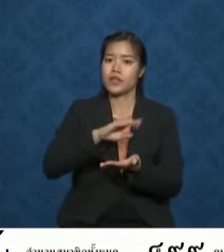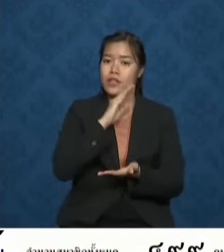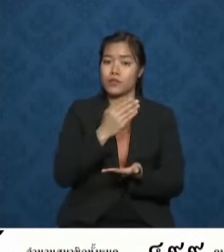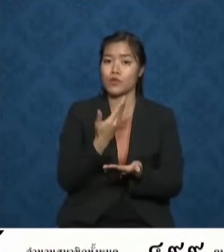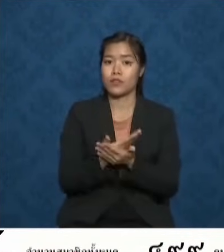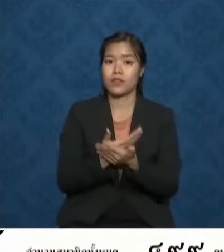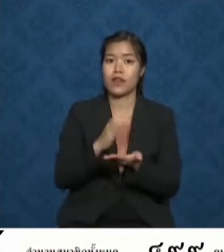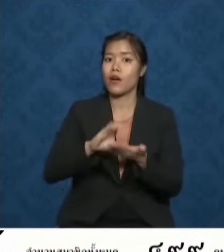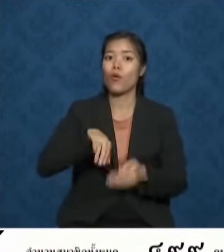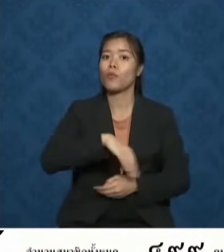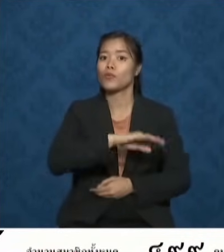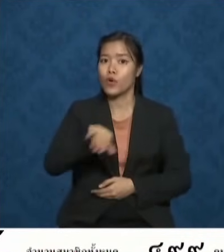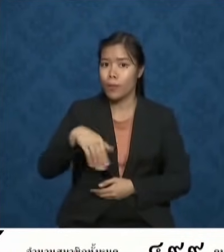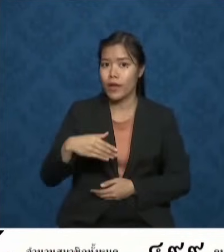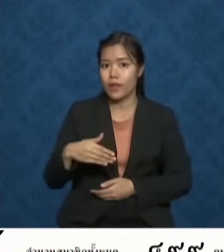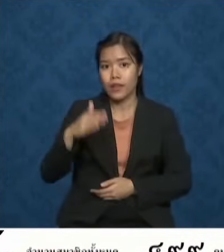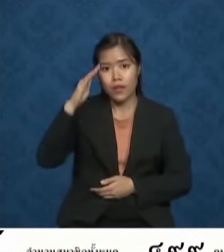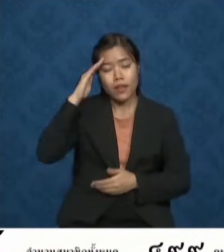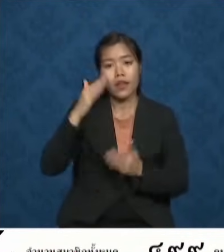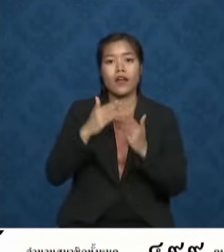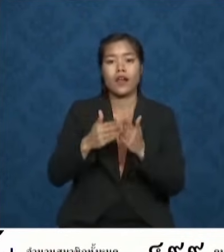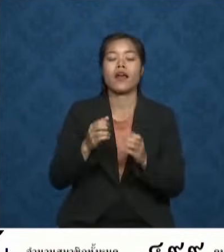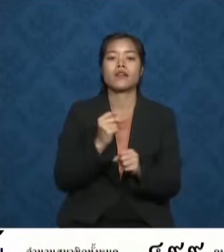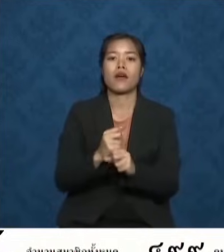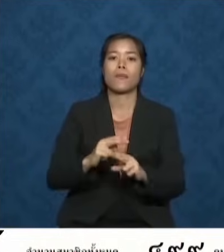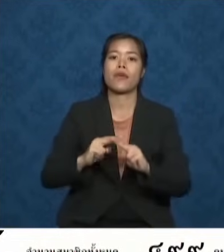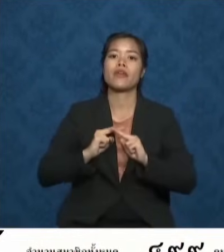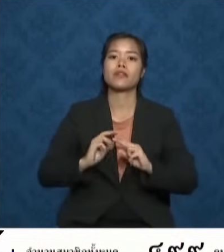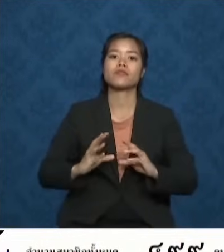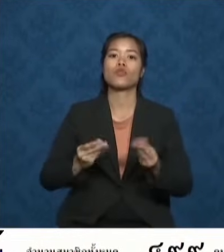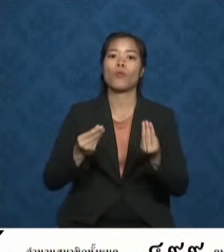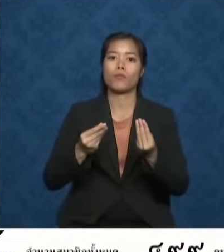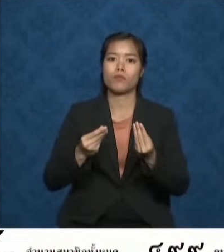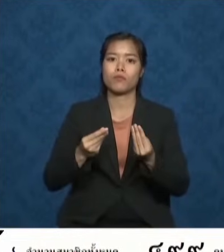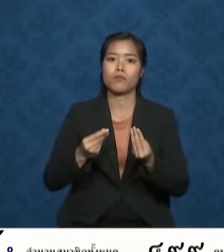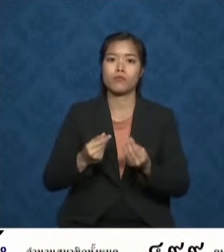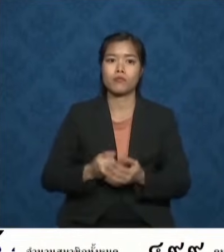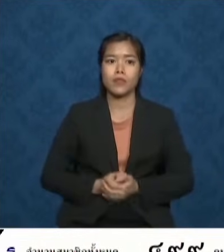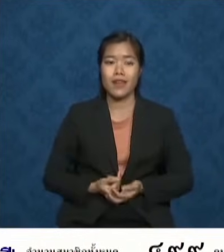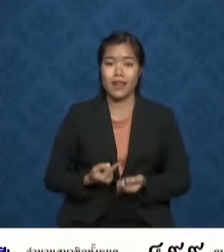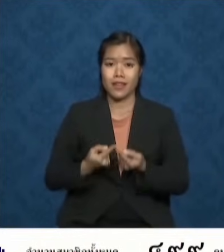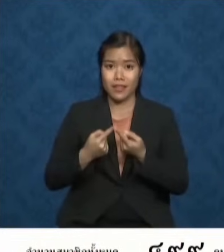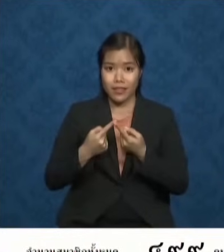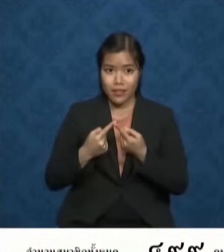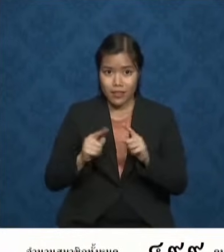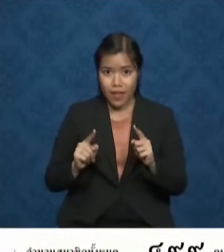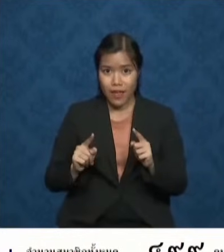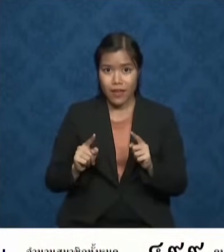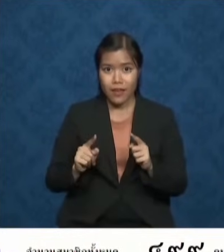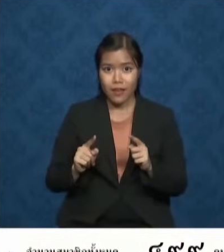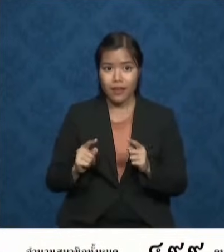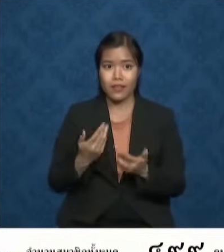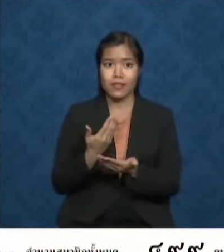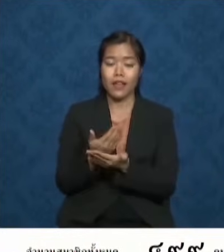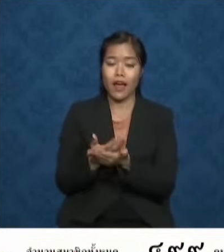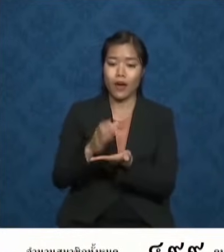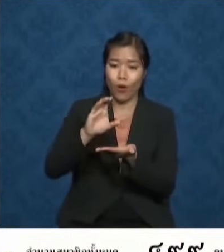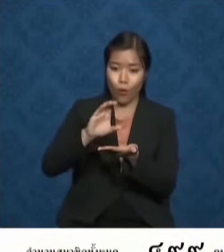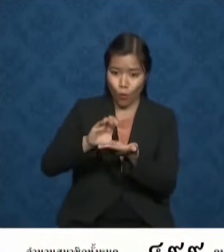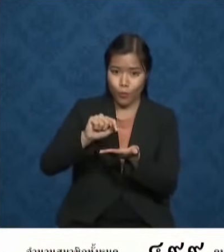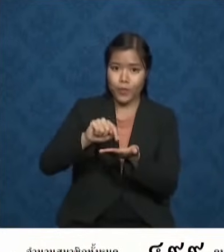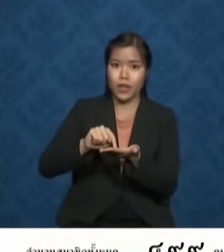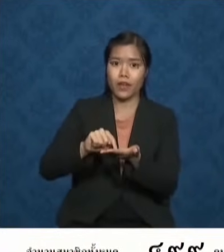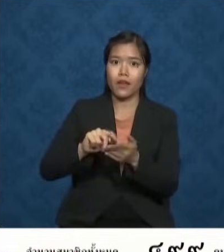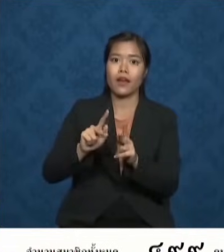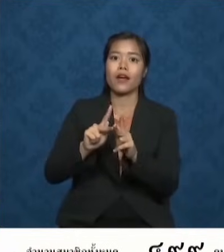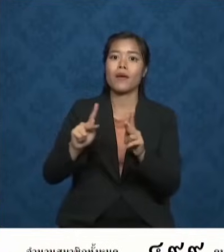ไปกองทัพเรือทำในตัวเองจบเพราะเป็นนิติบุคคลจบที่ตัวเองแต่งบพวกนี้บอร์ด EC